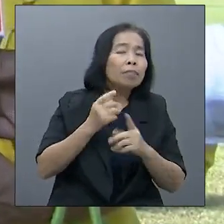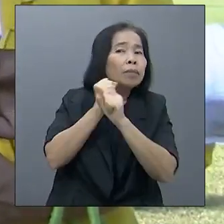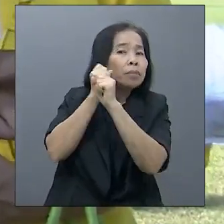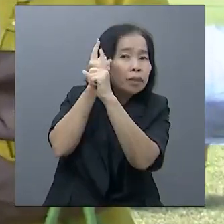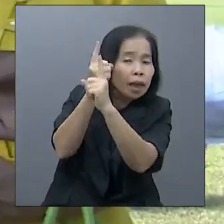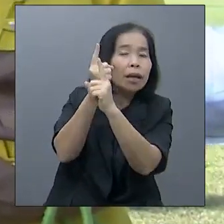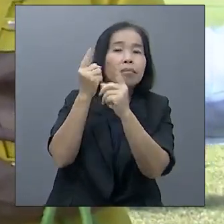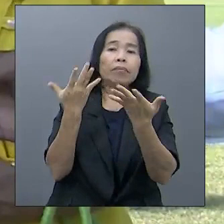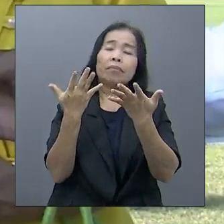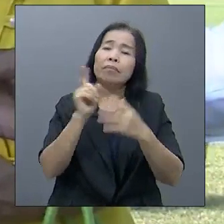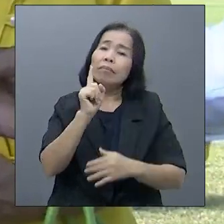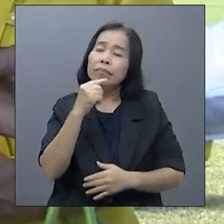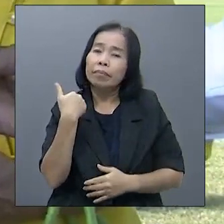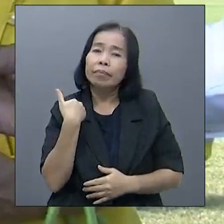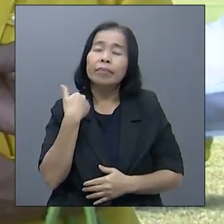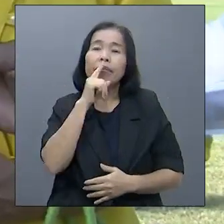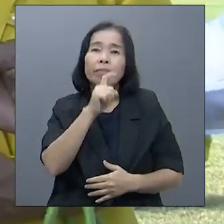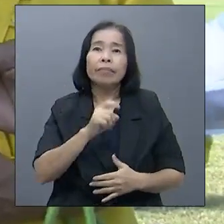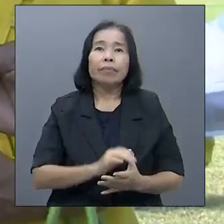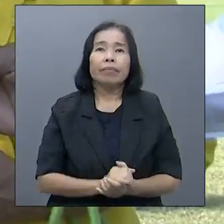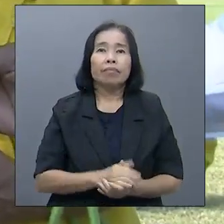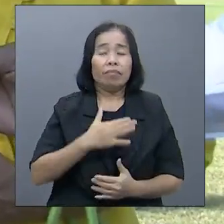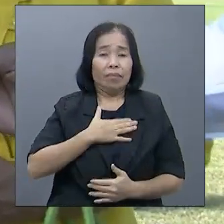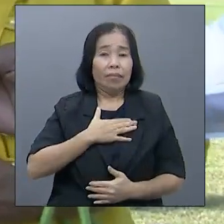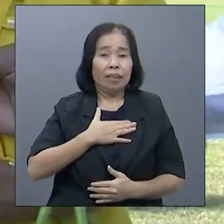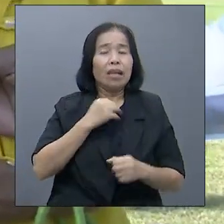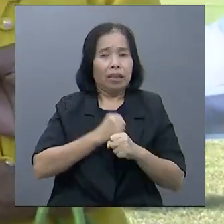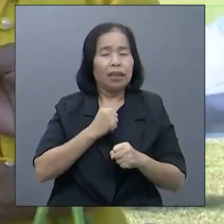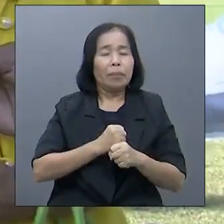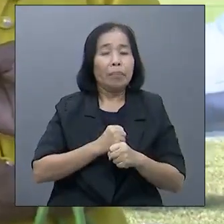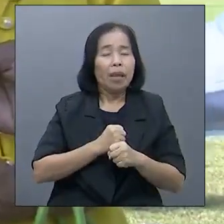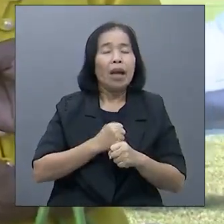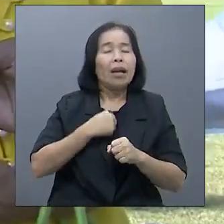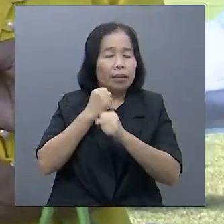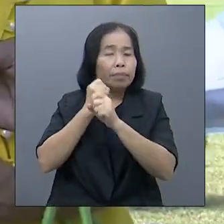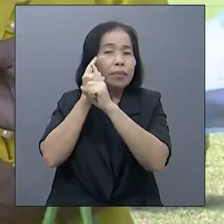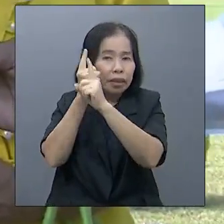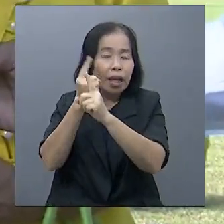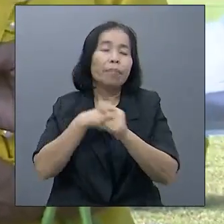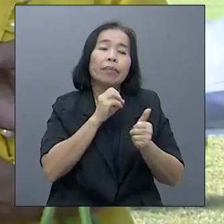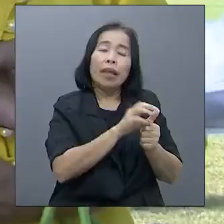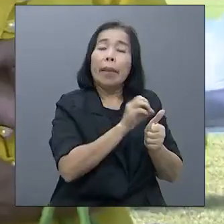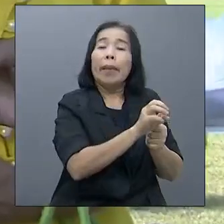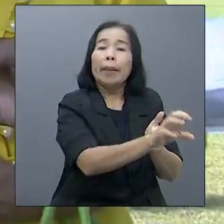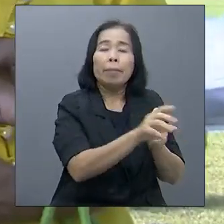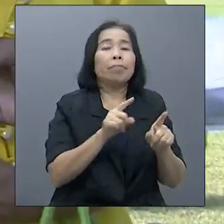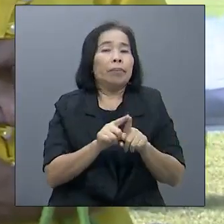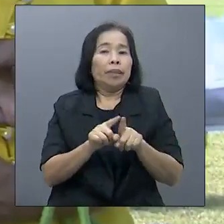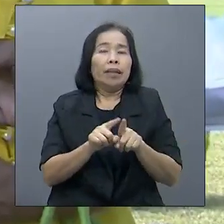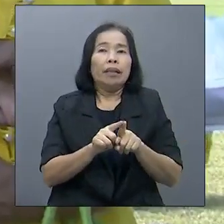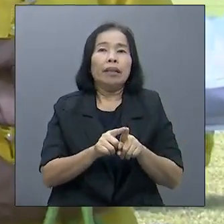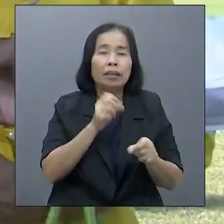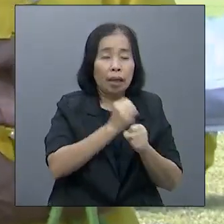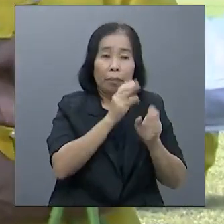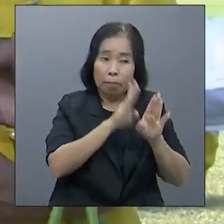อะไพระองคปรับในชวิของเราบคะทำได้เราก็จะทำแล้วก็จะแนะนำต่อรุ่นหลังๆต่อไปว่าควรทำ